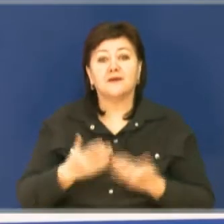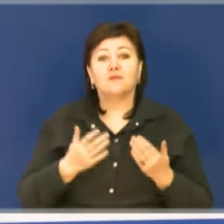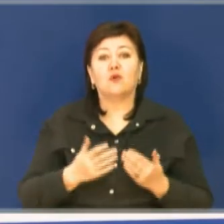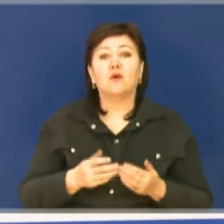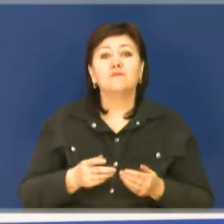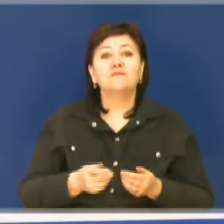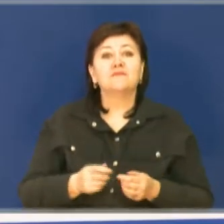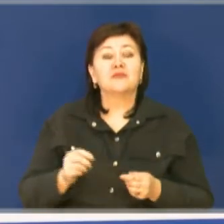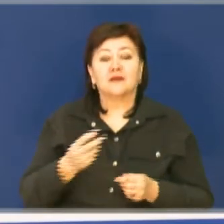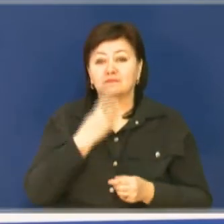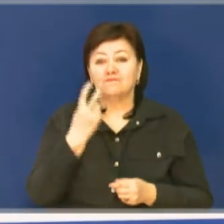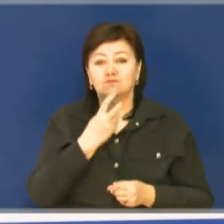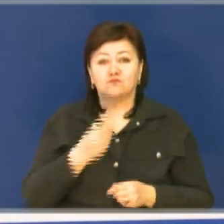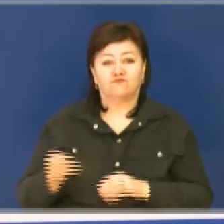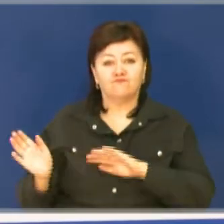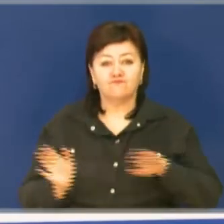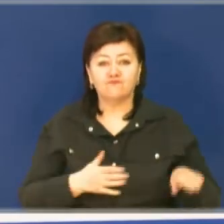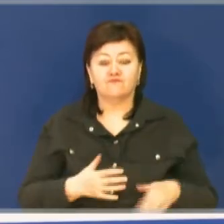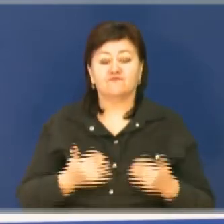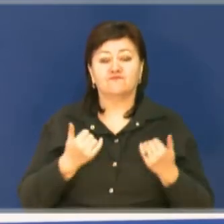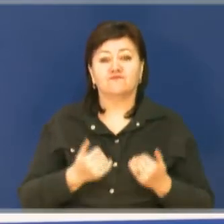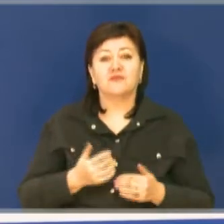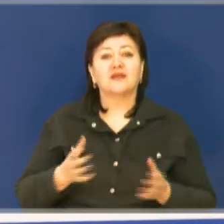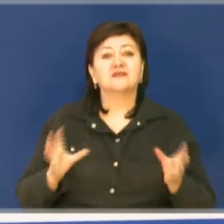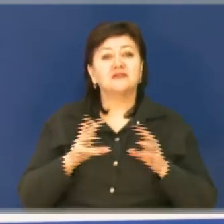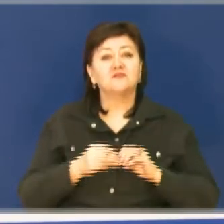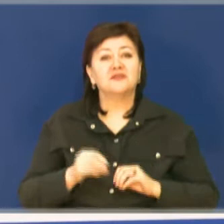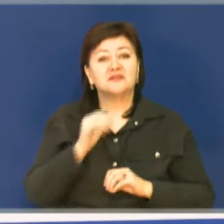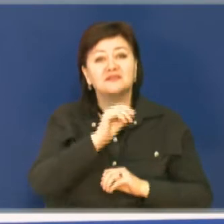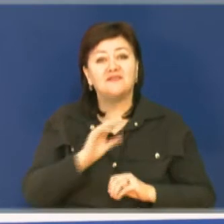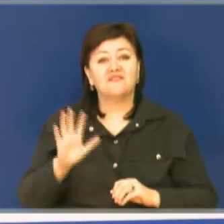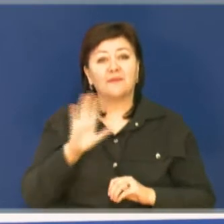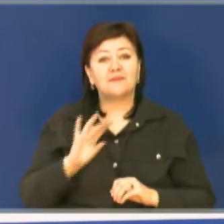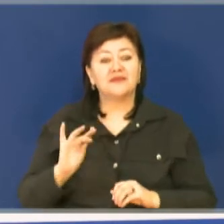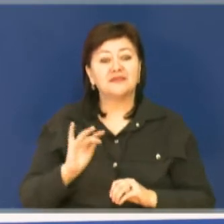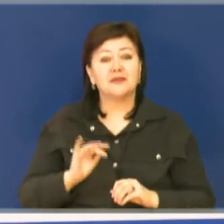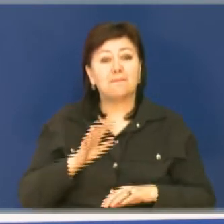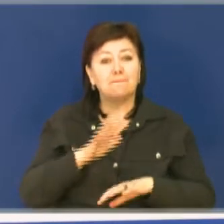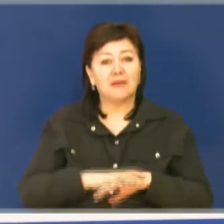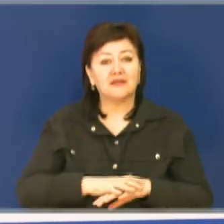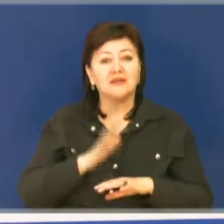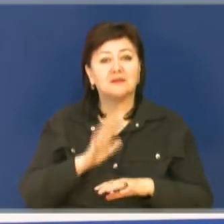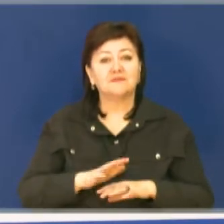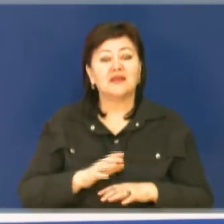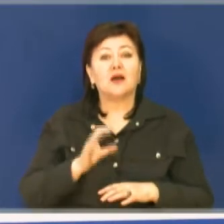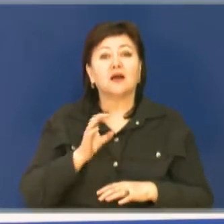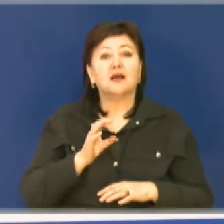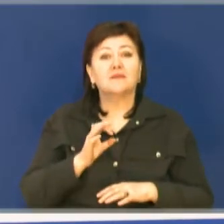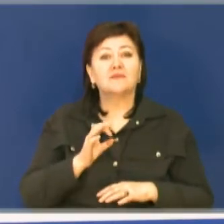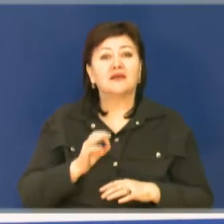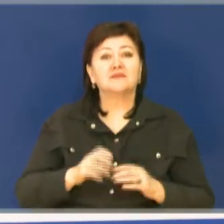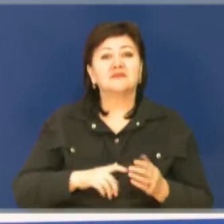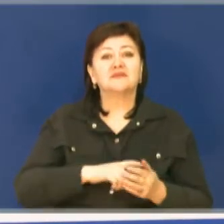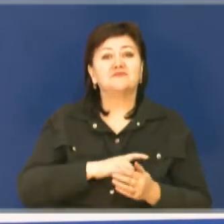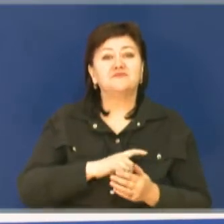области Даниал Ахметов совместно с Европейским банком реконструкции и развития и товариществом с ограниченной ответственностью оператор расширенных